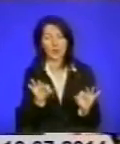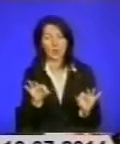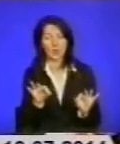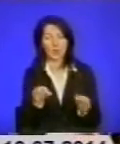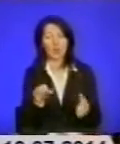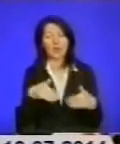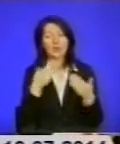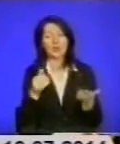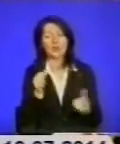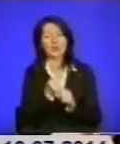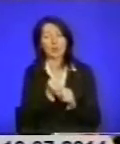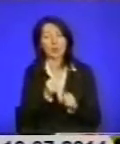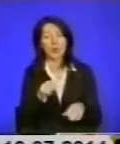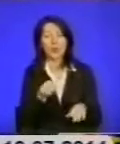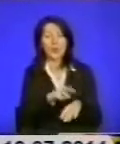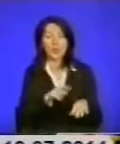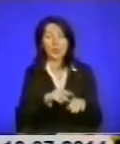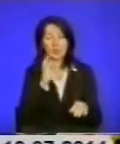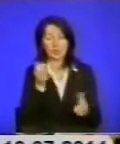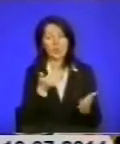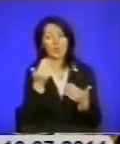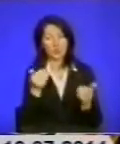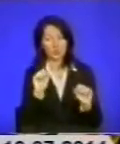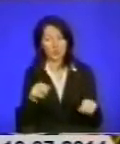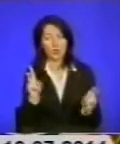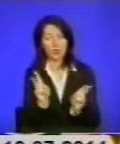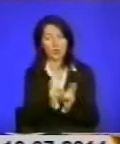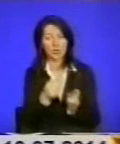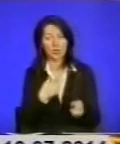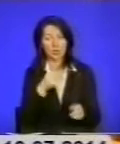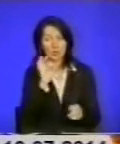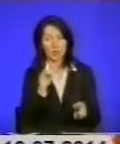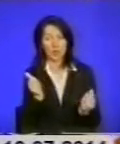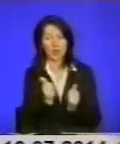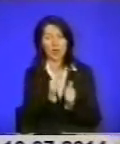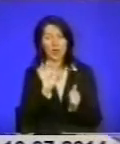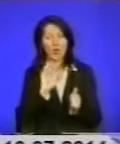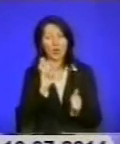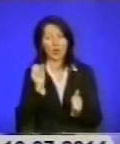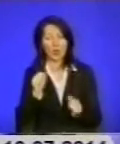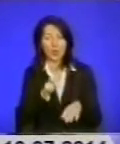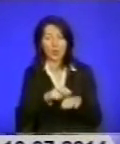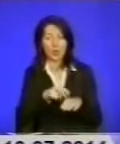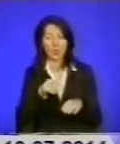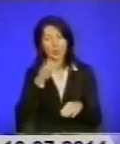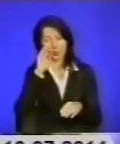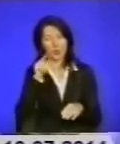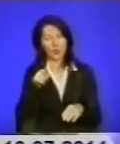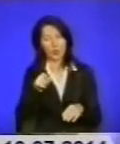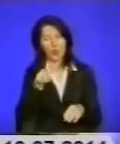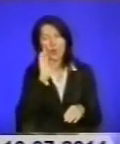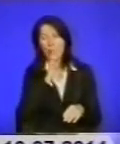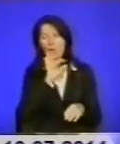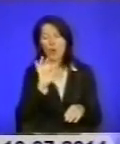міліції, де вас можна зустріти. Я сказала, біля онколікарні, бо його мама онкохвора. Він нас